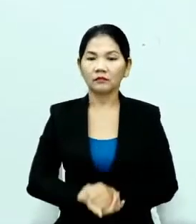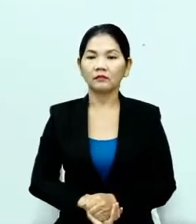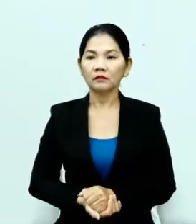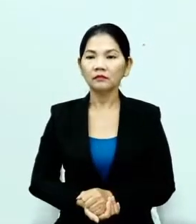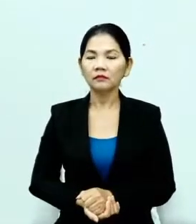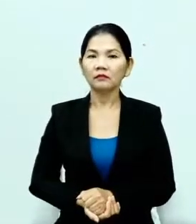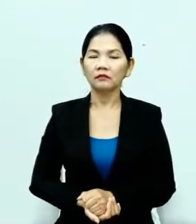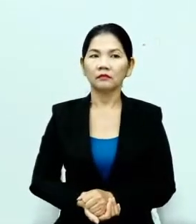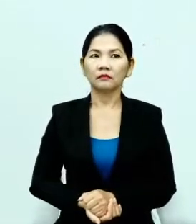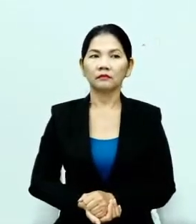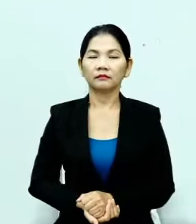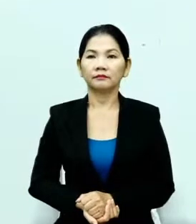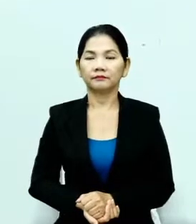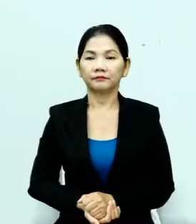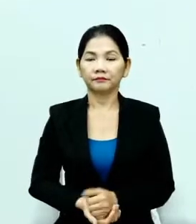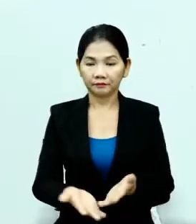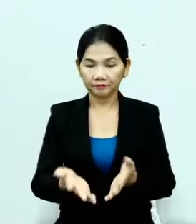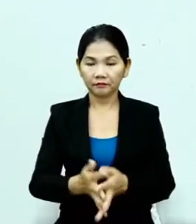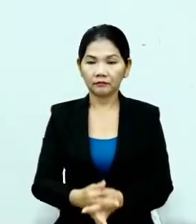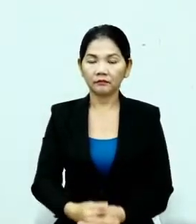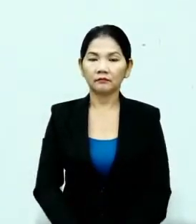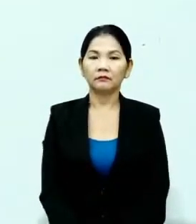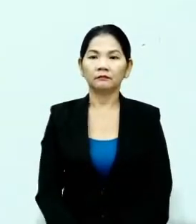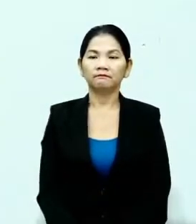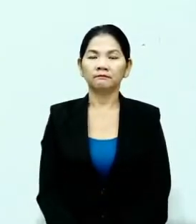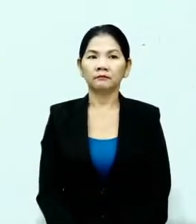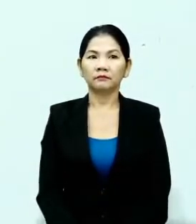nè con nế ta kể từng ác nghĩa con